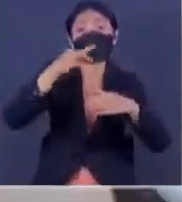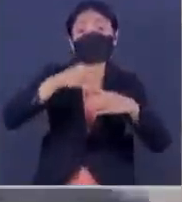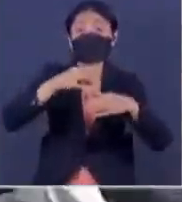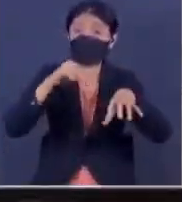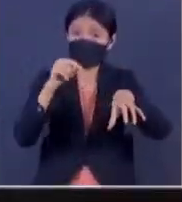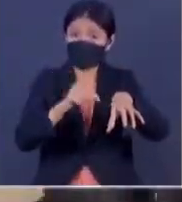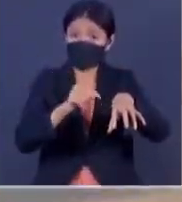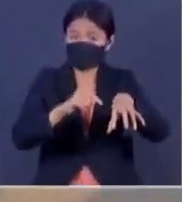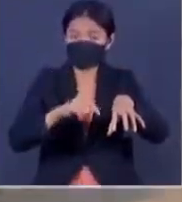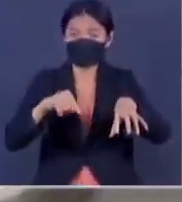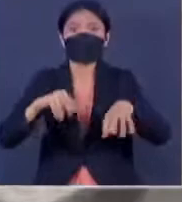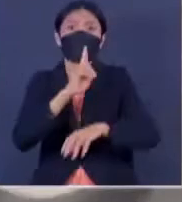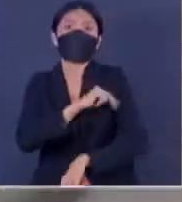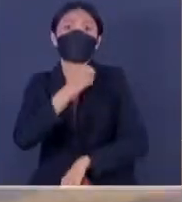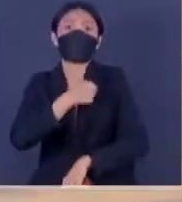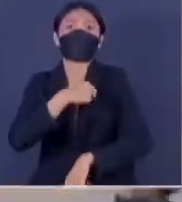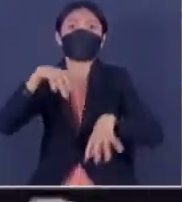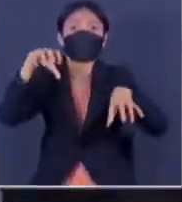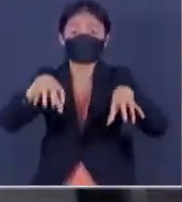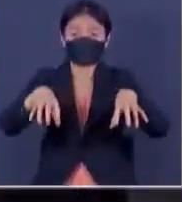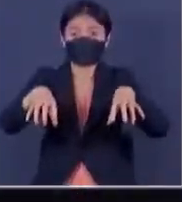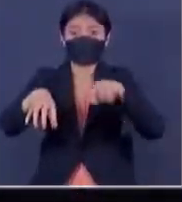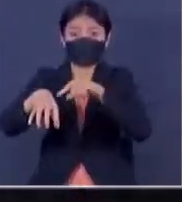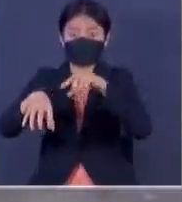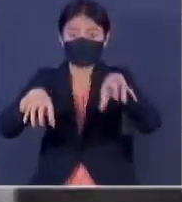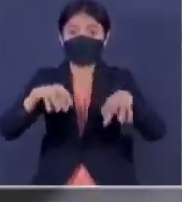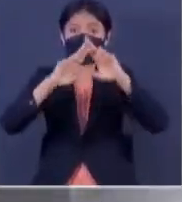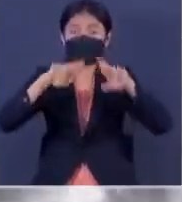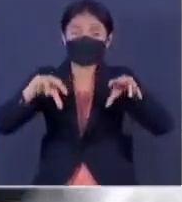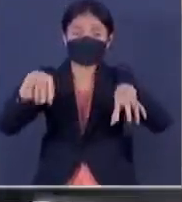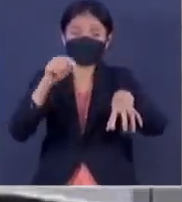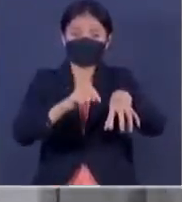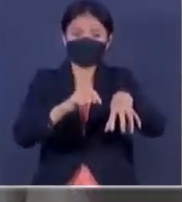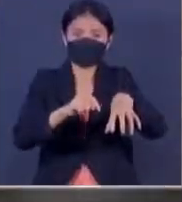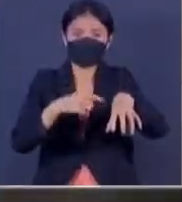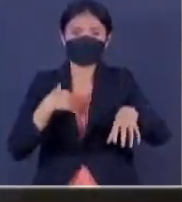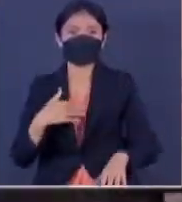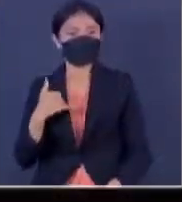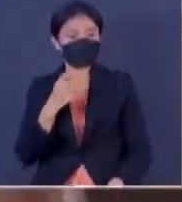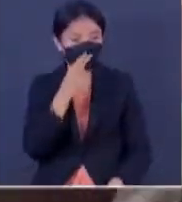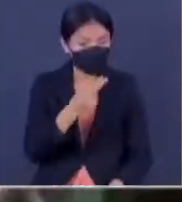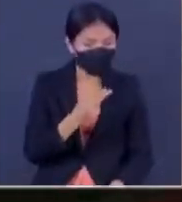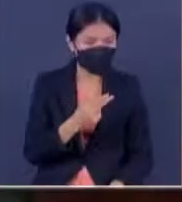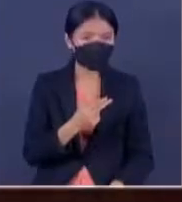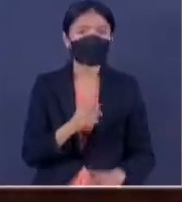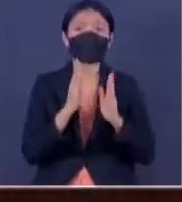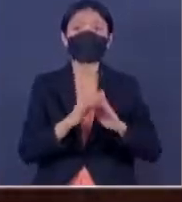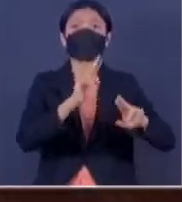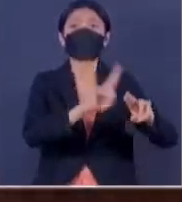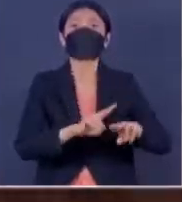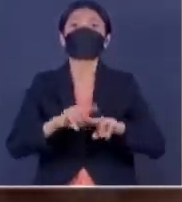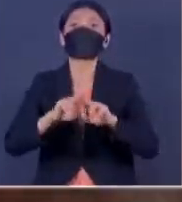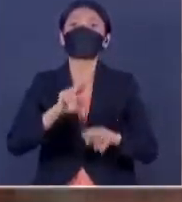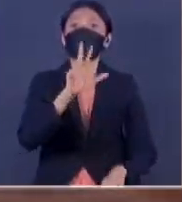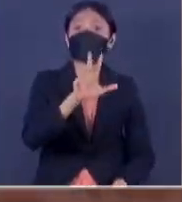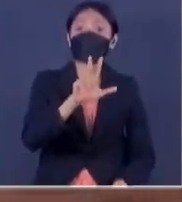ขนาดเข้าตรวจสอบค่ะเจ้าหน้าที่พบว่ามีลูกค้าในร้านนั่งรับประทานอาหารอยู่ภายในนั้นจำนวน3คนจึงเข้าจับกลุ่มเจ้าของ